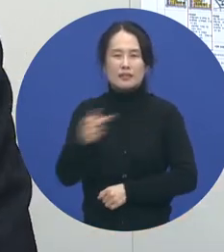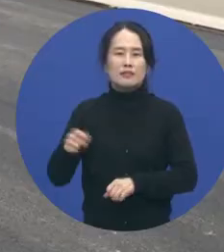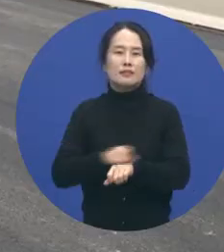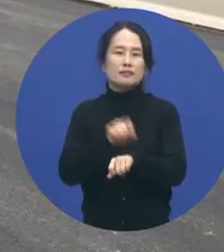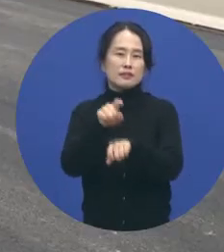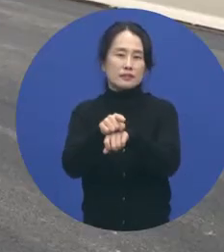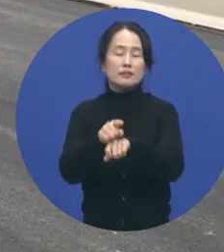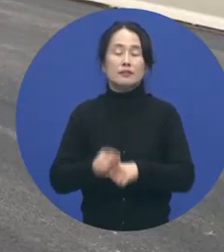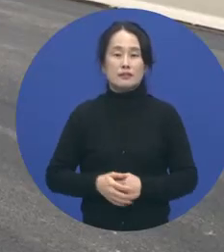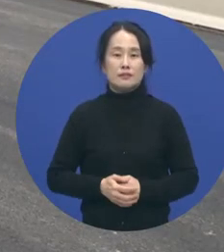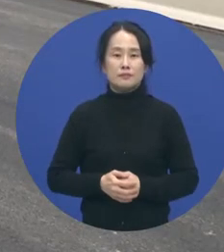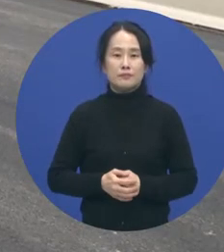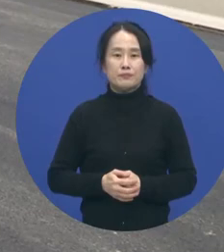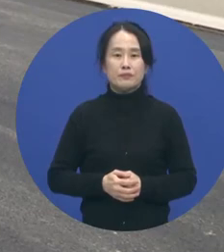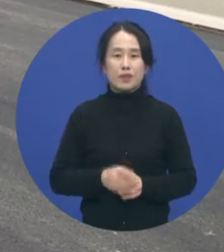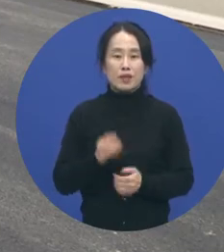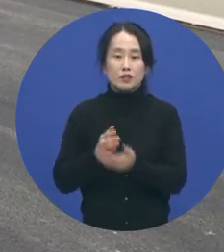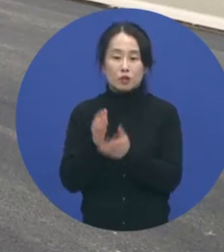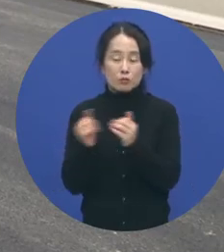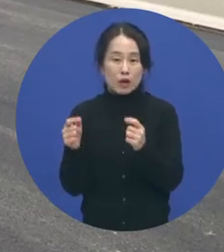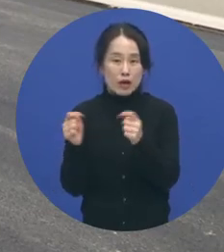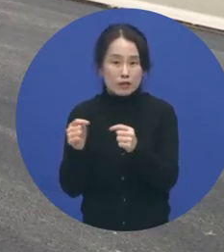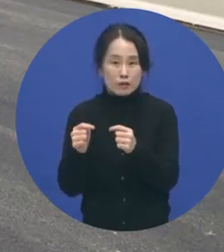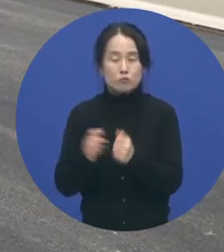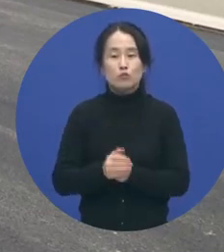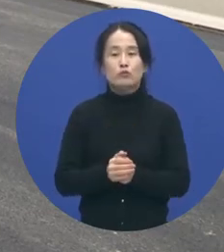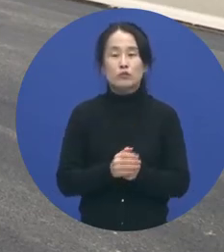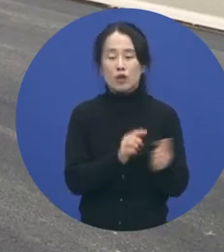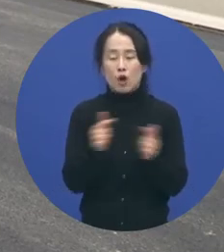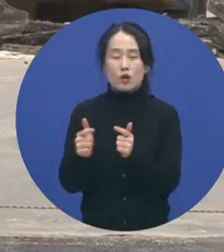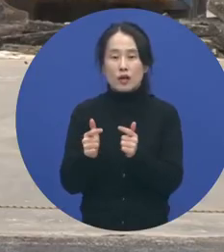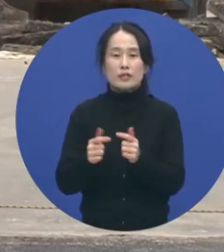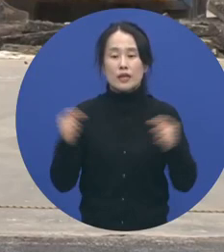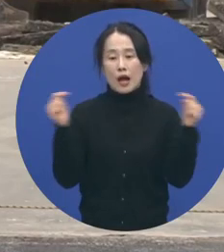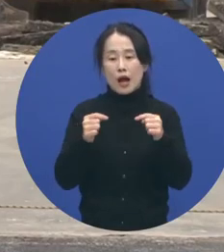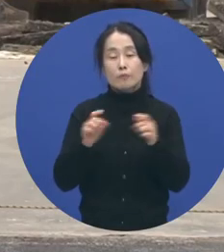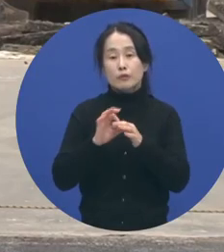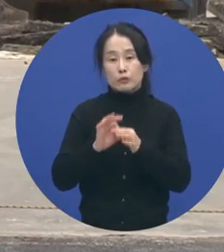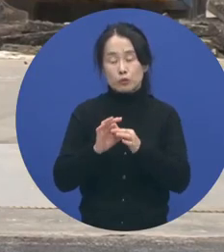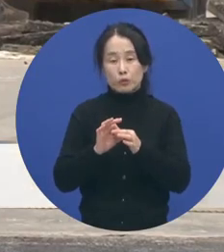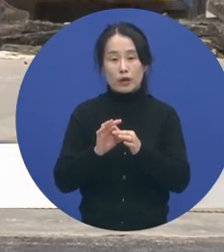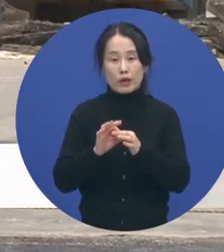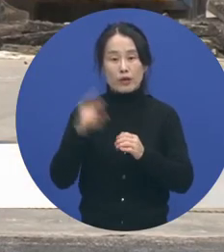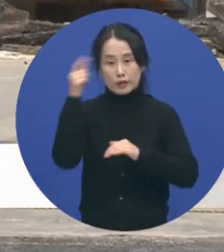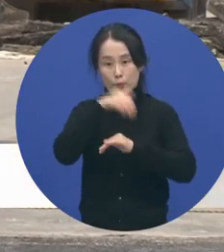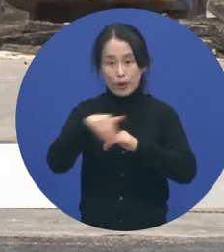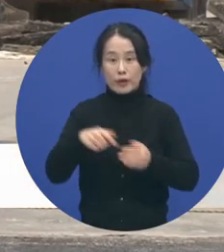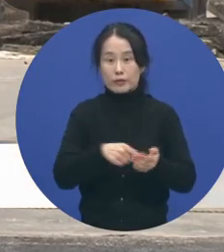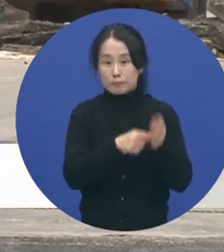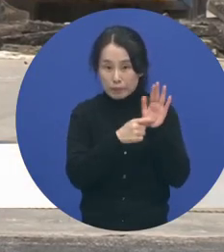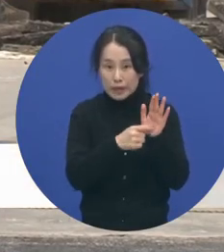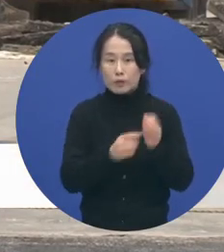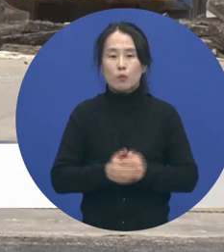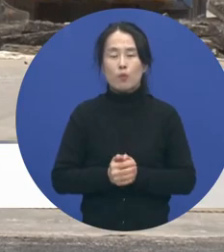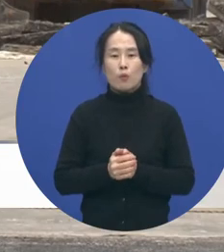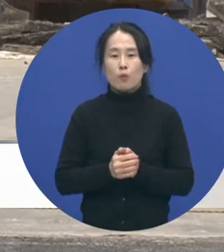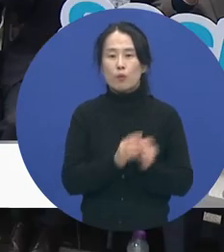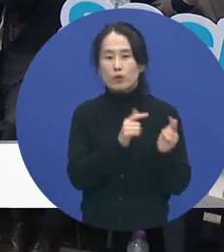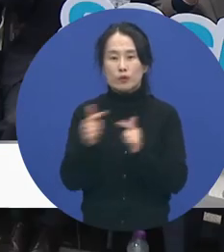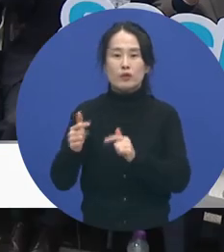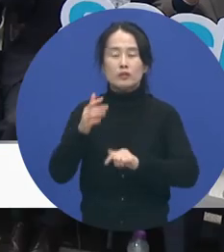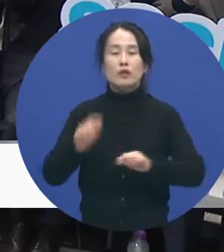특징입니다. 도는 전문가 자문, 연구 용역, 시군 협의를 통해 구상을 발전시키고 도민 수기 과정 등을 거쳐